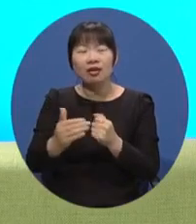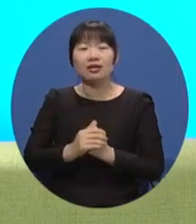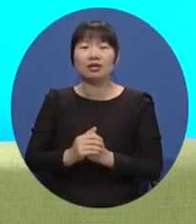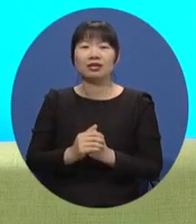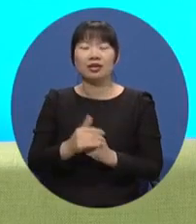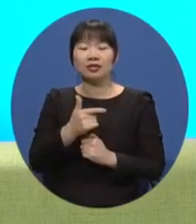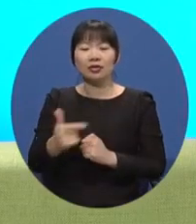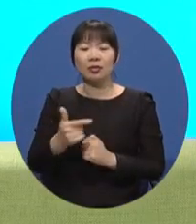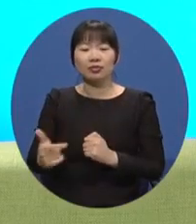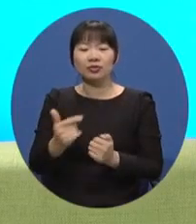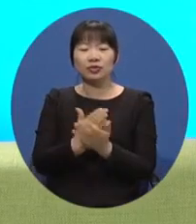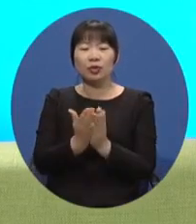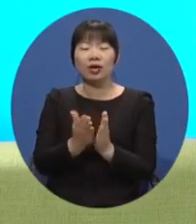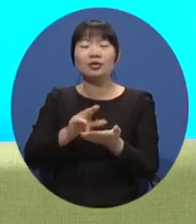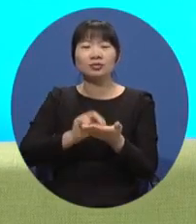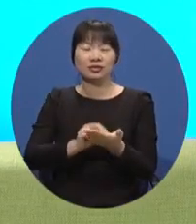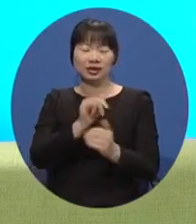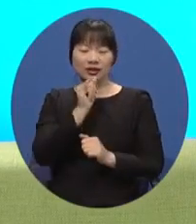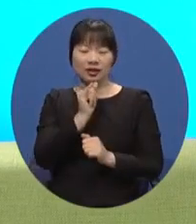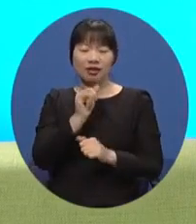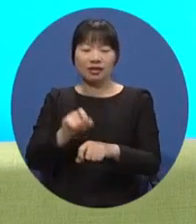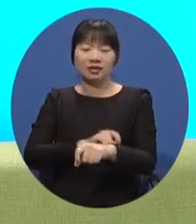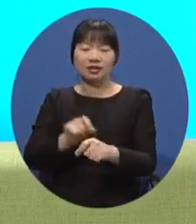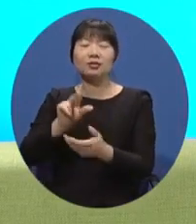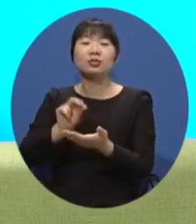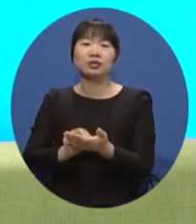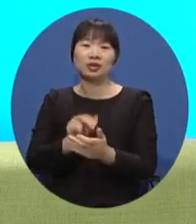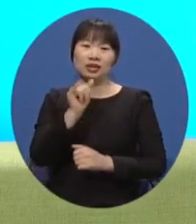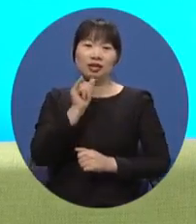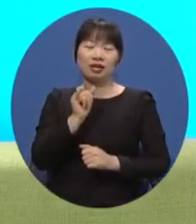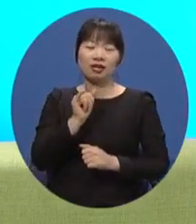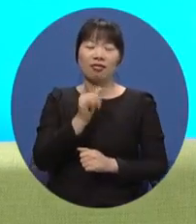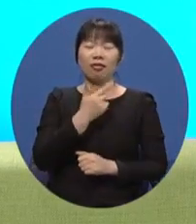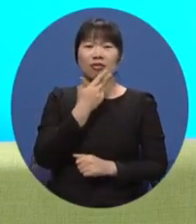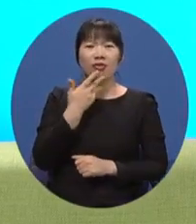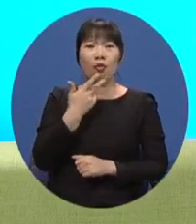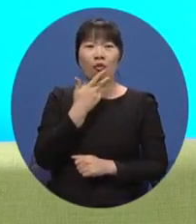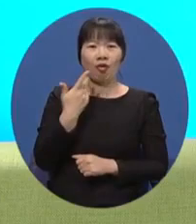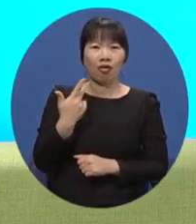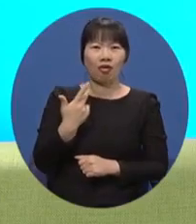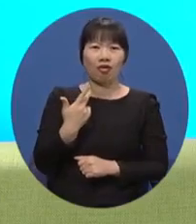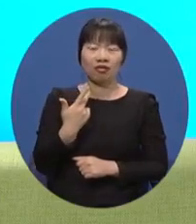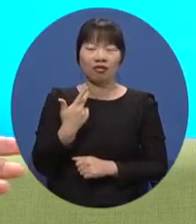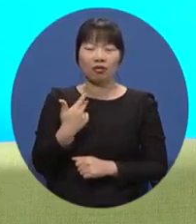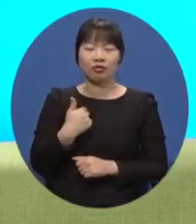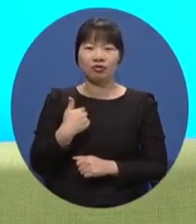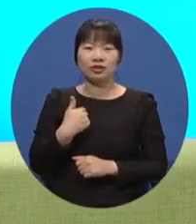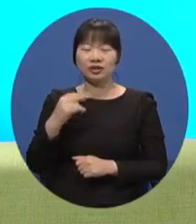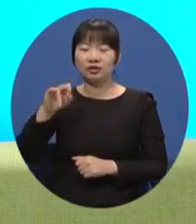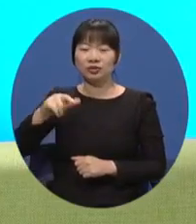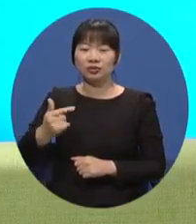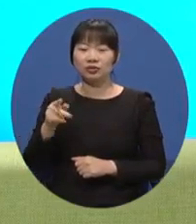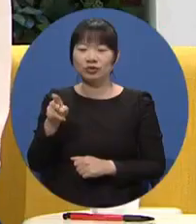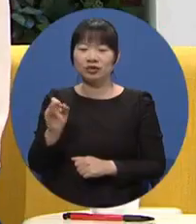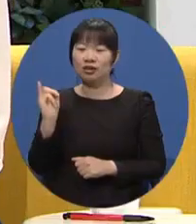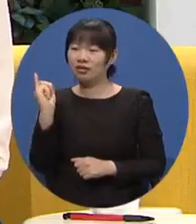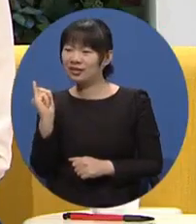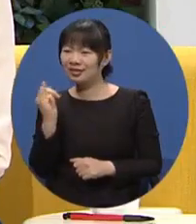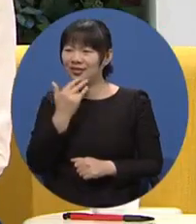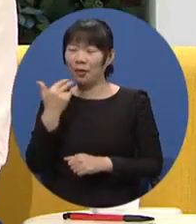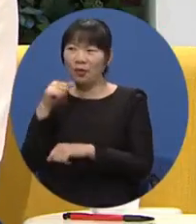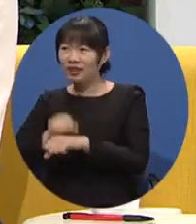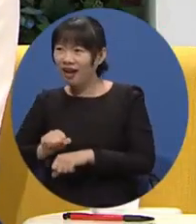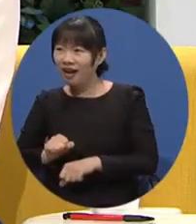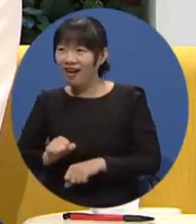뭐 너무너무 여러 가지 문제가 있는 거죠. 근데 특히 또 문제는요. 영어. 우리 윤영 씨 영어 잘하죠?